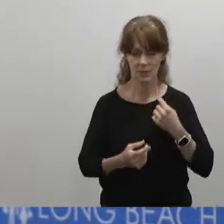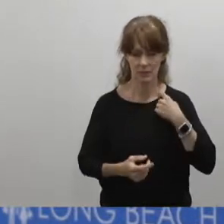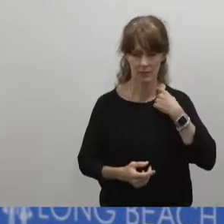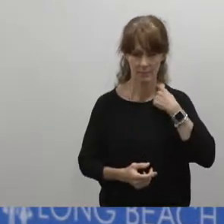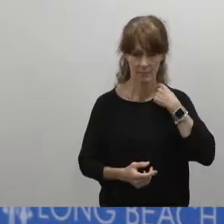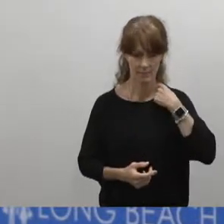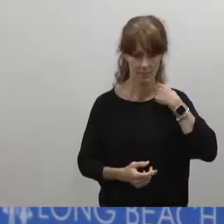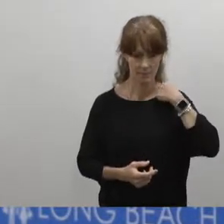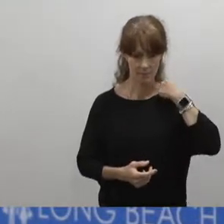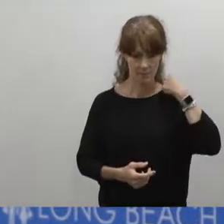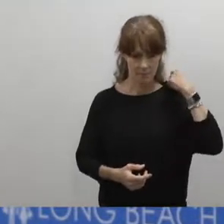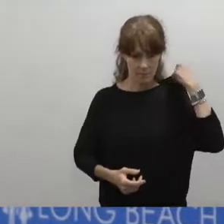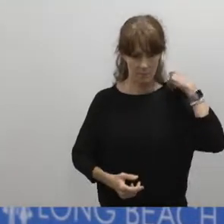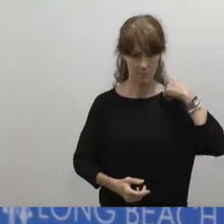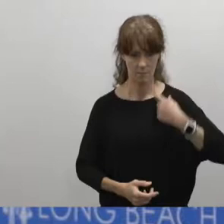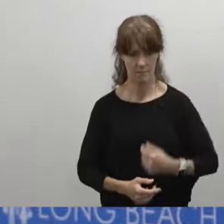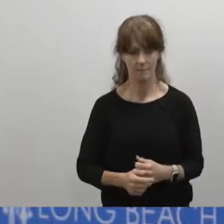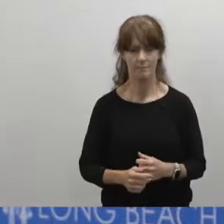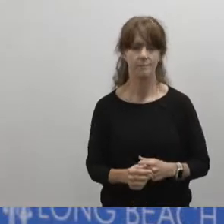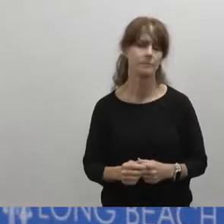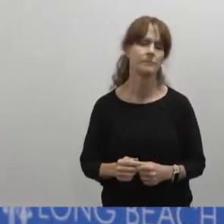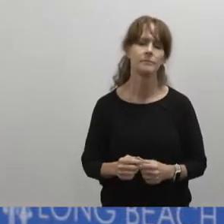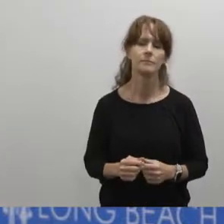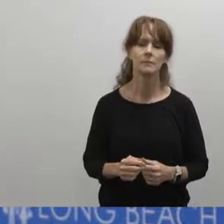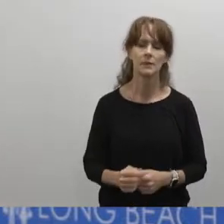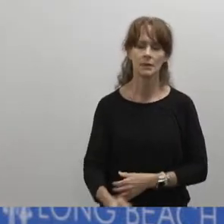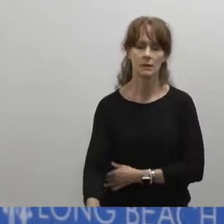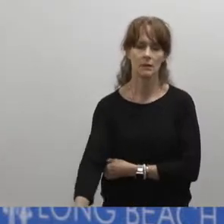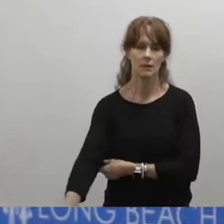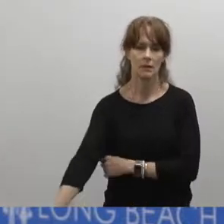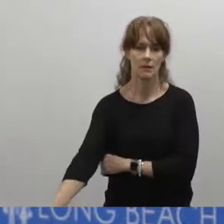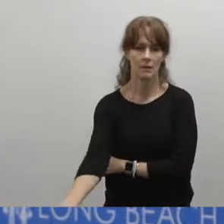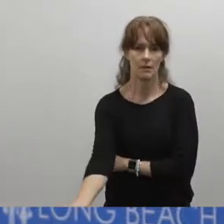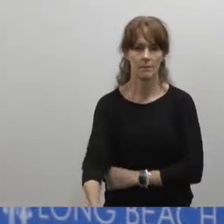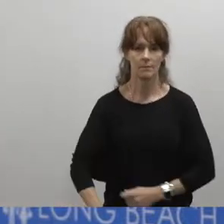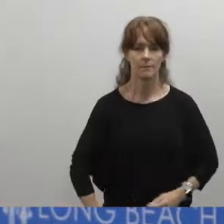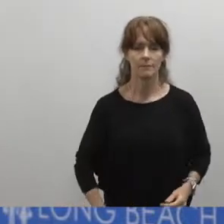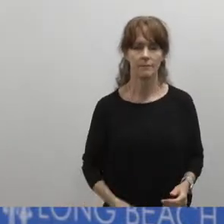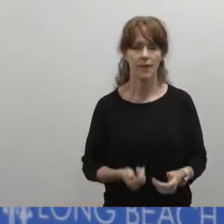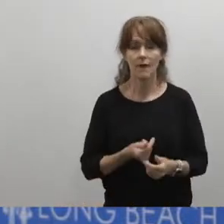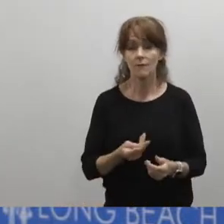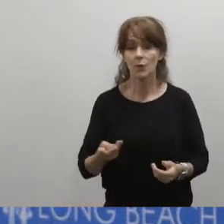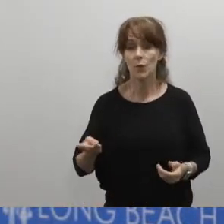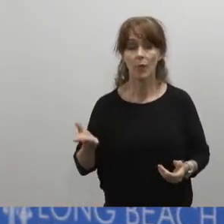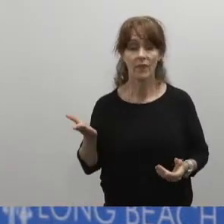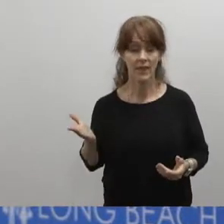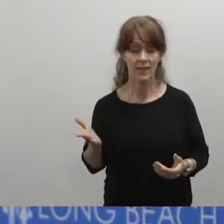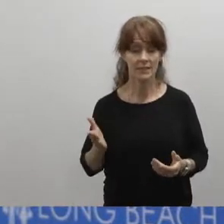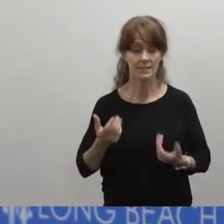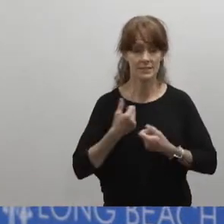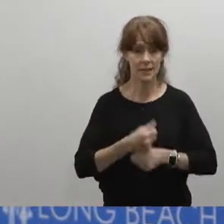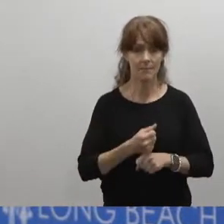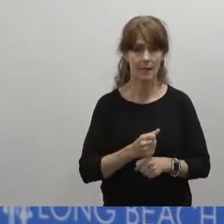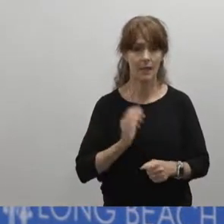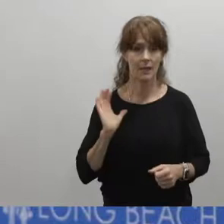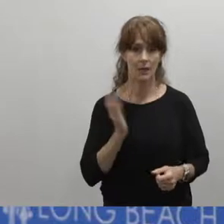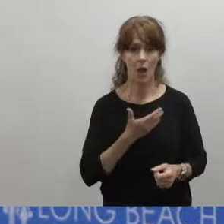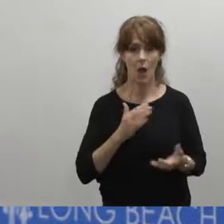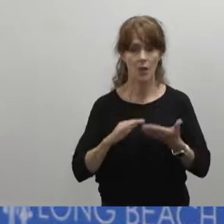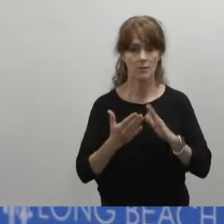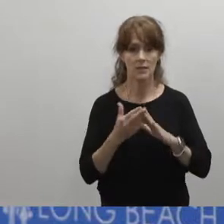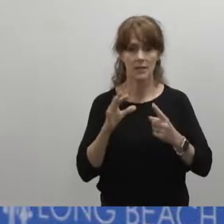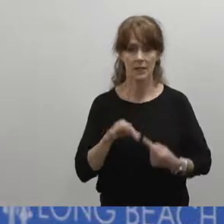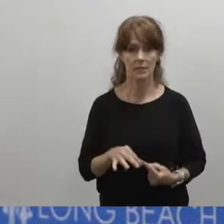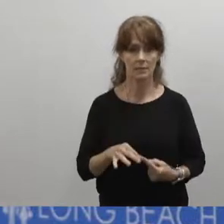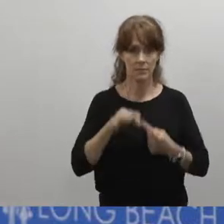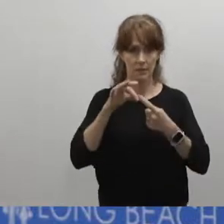đầm sọc ní, đầm bón ní chế miền rương bị bay để ta thơ ai thì cổng dương vị xa, vị